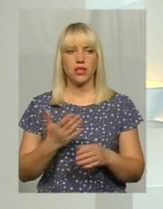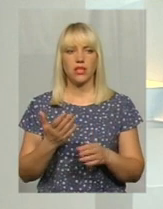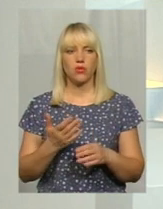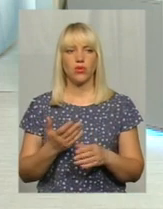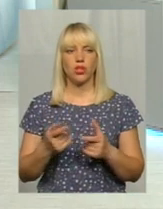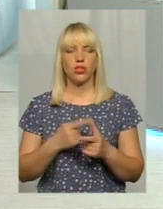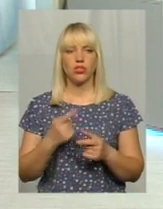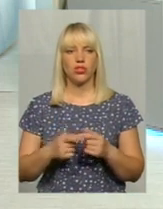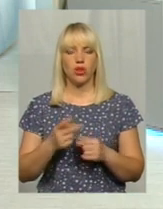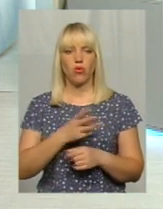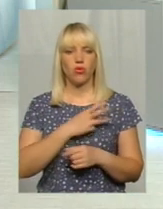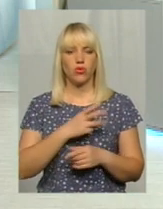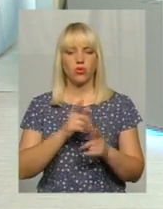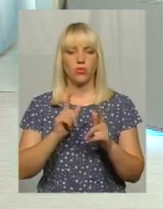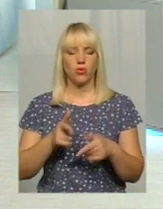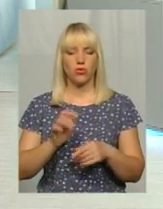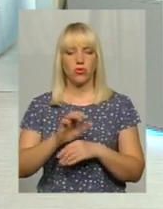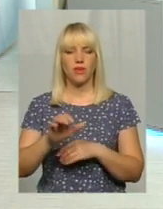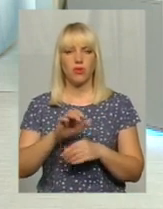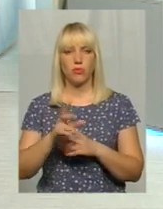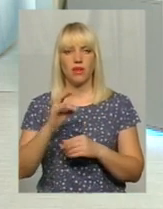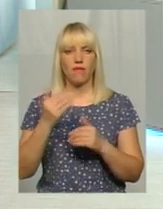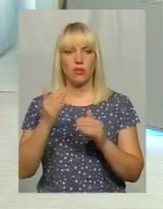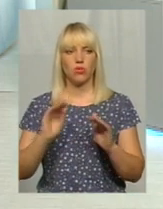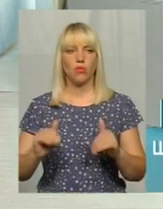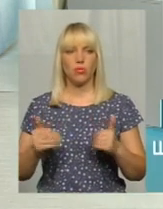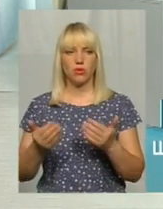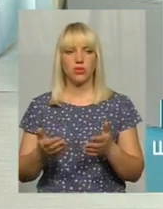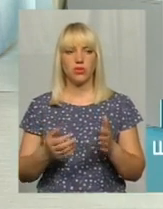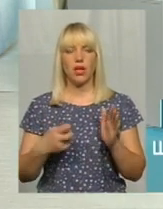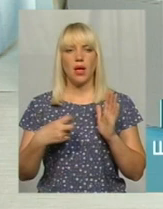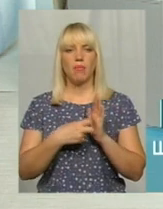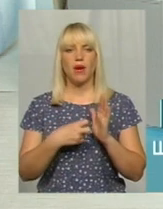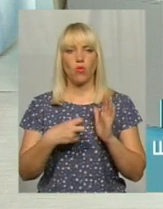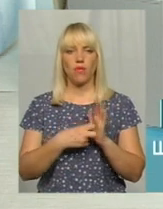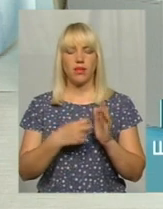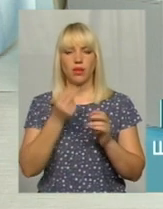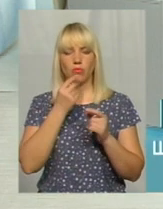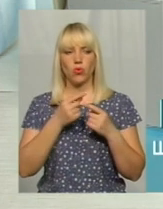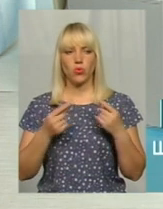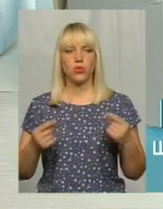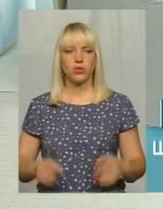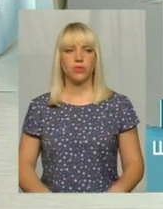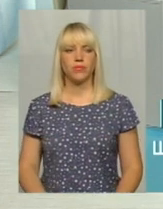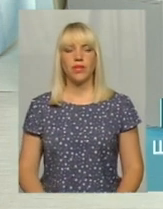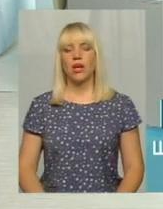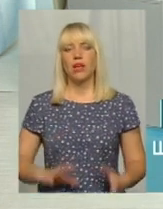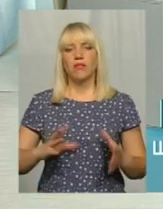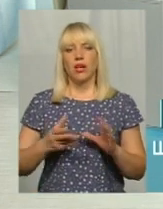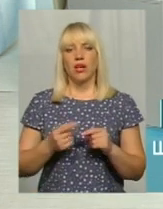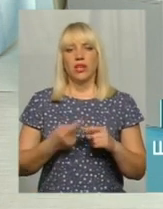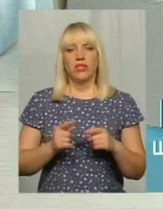взагалі чи охоче погоджуються виробники на вашу пропозицію от маркувати продукцію їхню? Взагалі цим